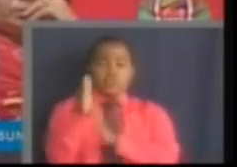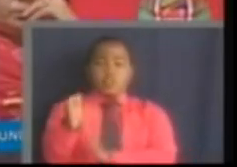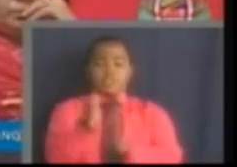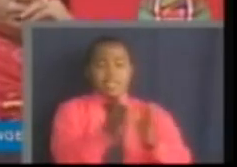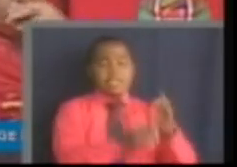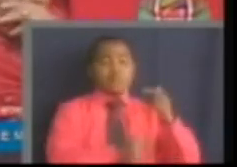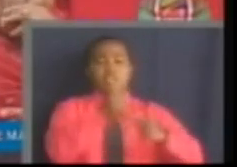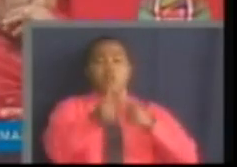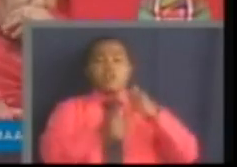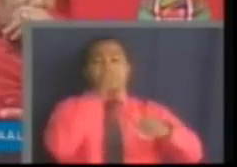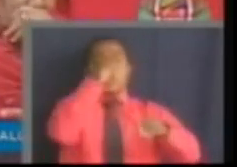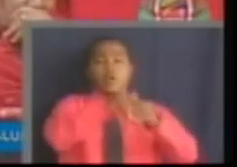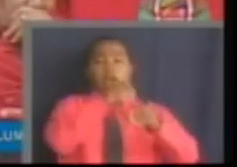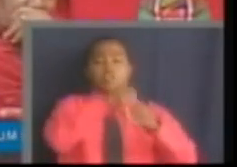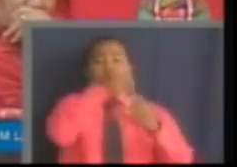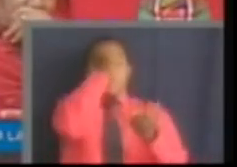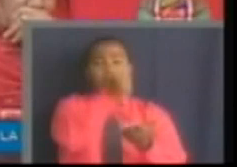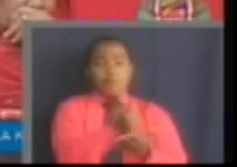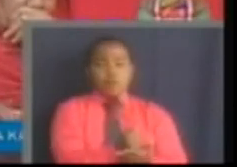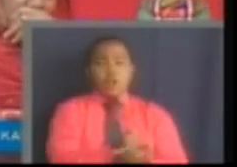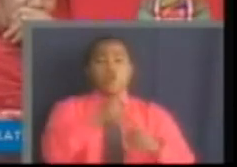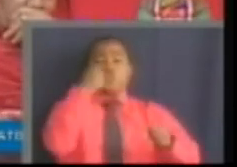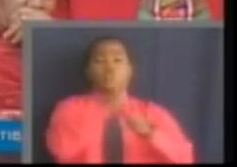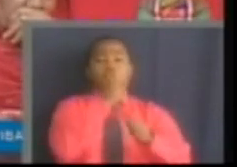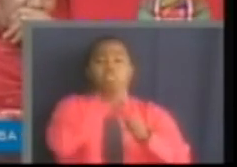uendeshaji wajumbe waliamua kusimamia haki yao kwenye kamati.